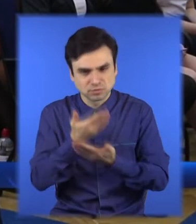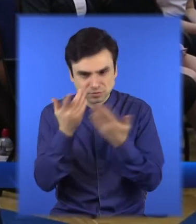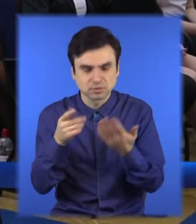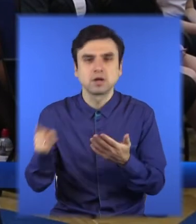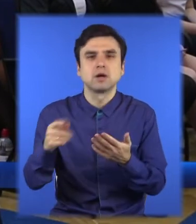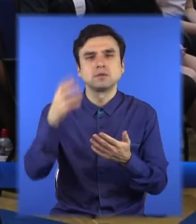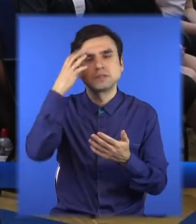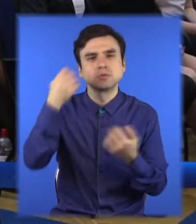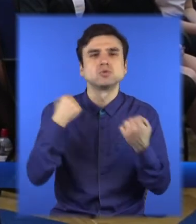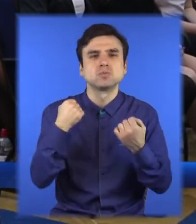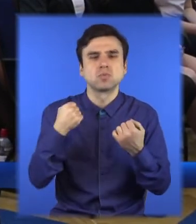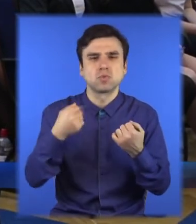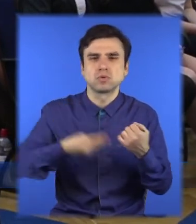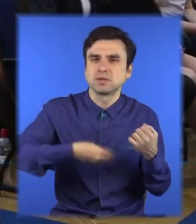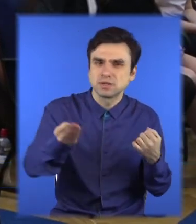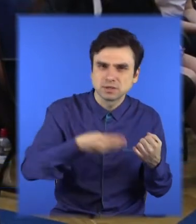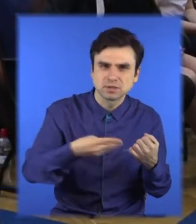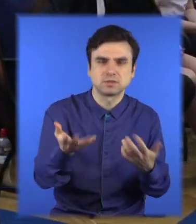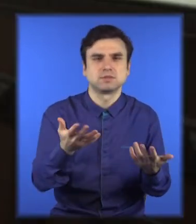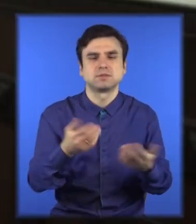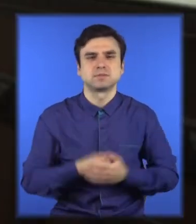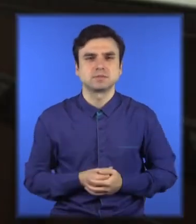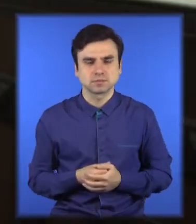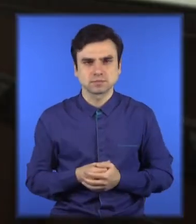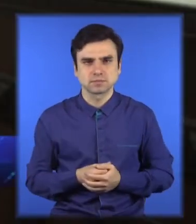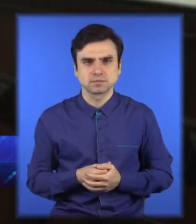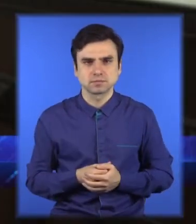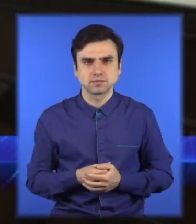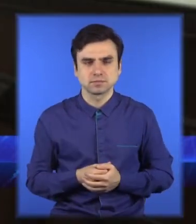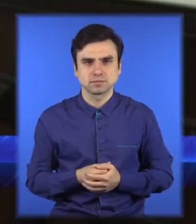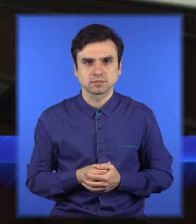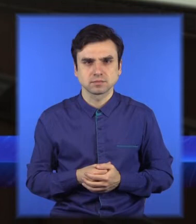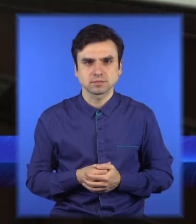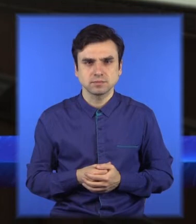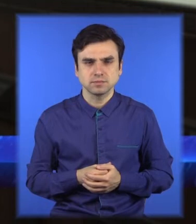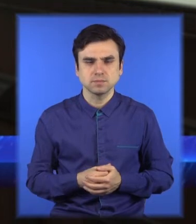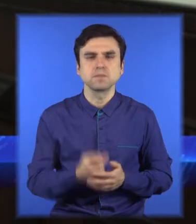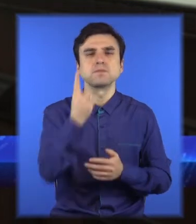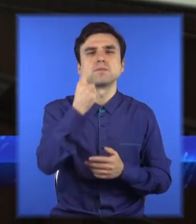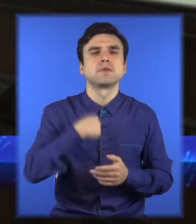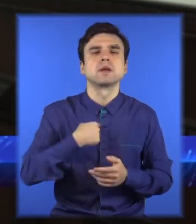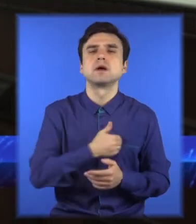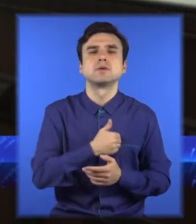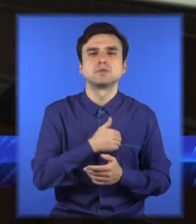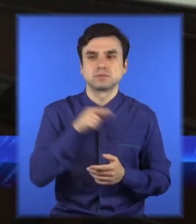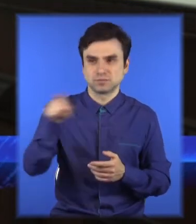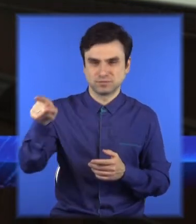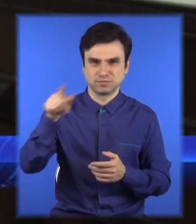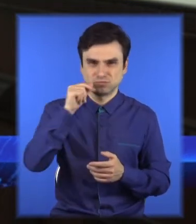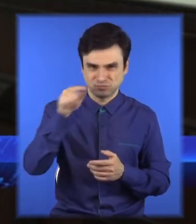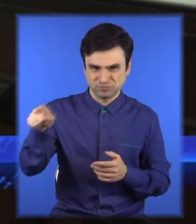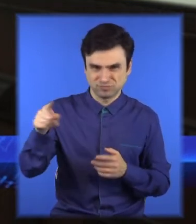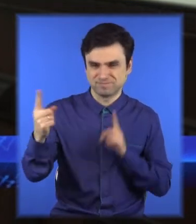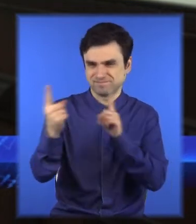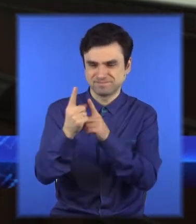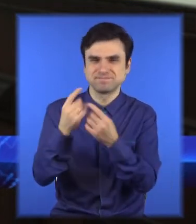старшокласники із пропозиціями, як зробити район і місто кращими. Перш за все, я хотіла розмовляти з Ігорем